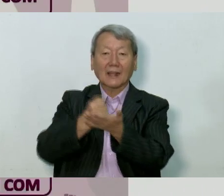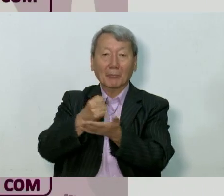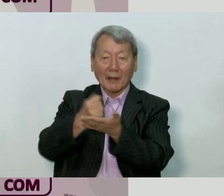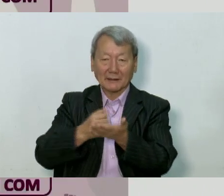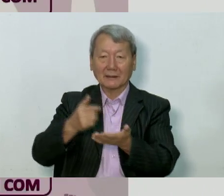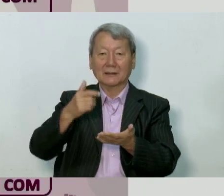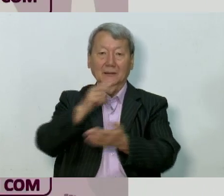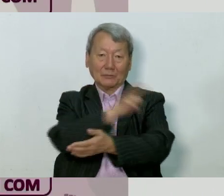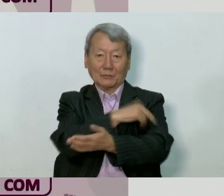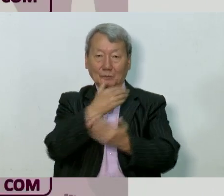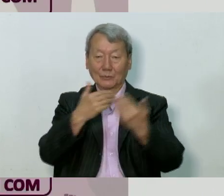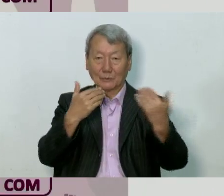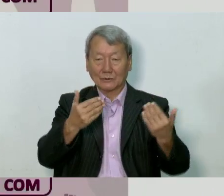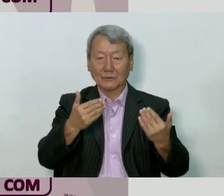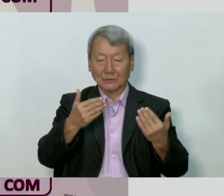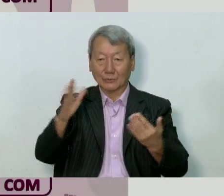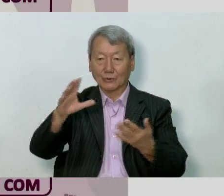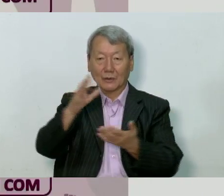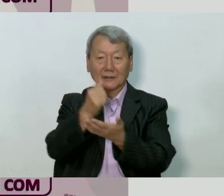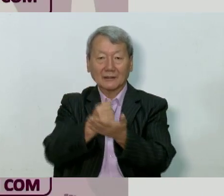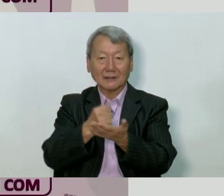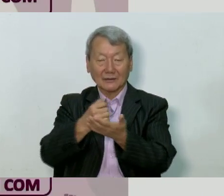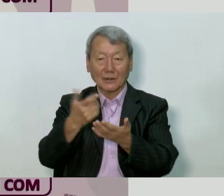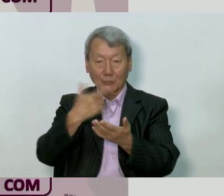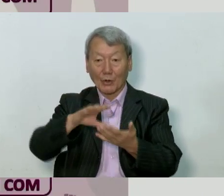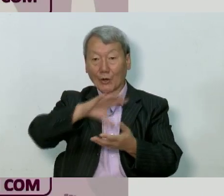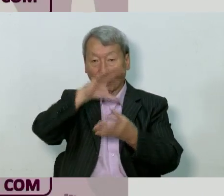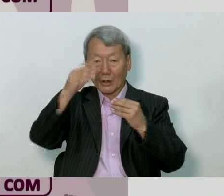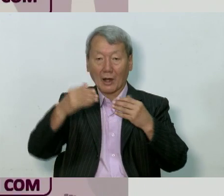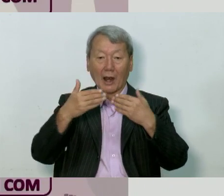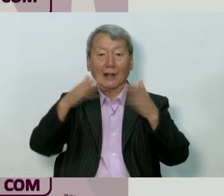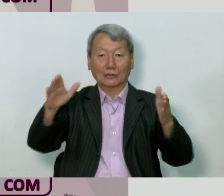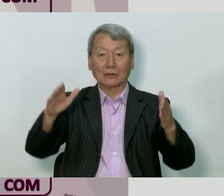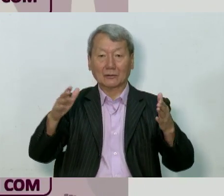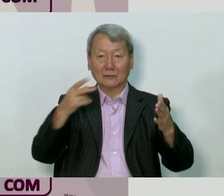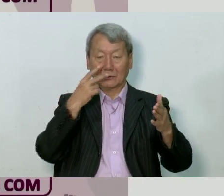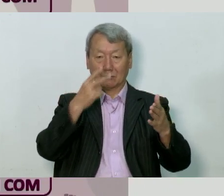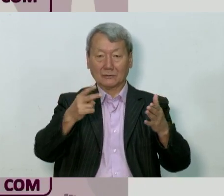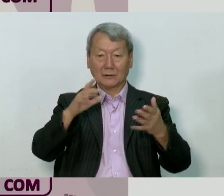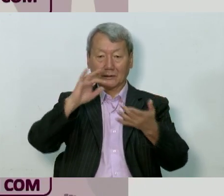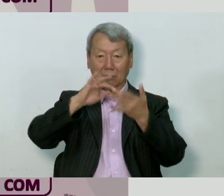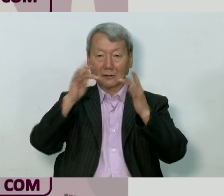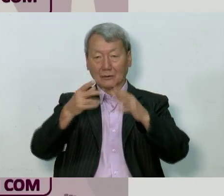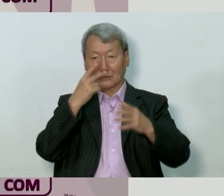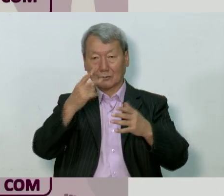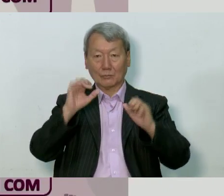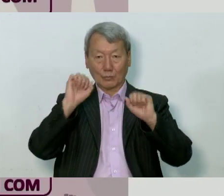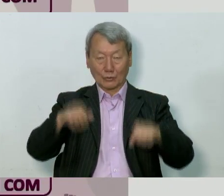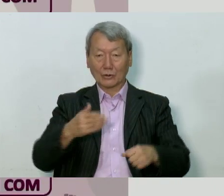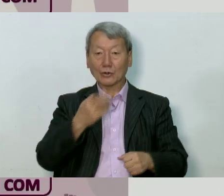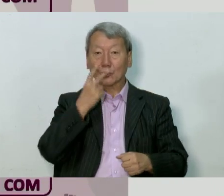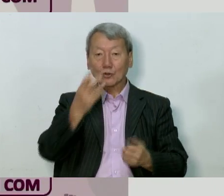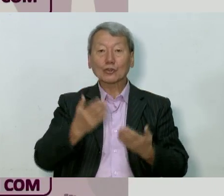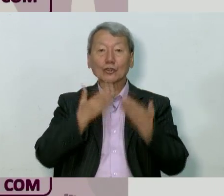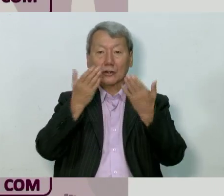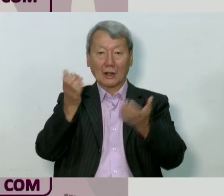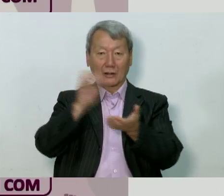запастарга жумшалган. Биз муну ачык айкын сайтта жарыя кылганбыз. Андан